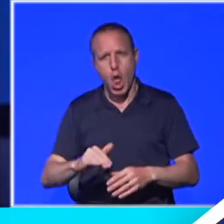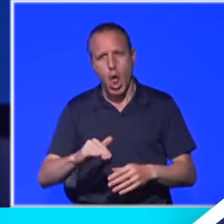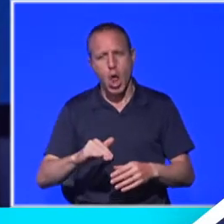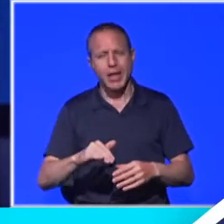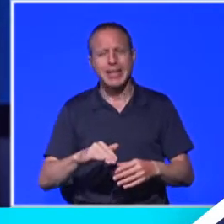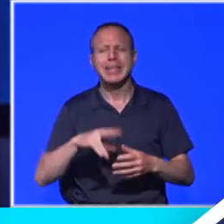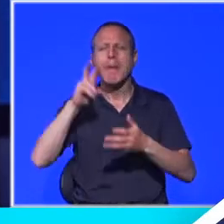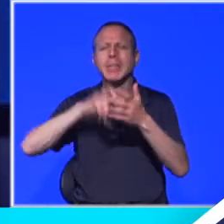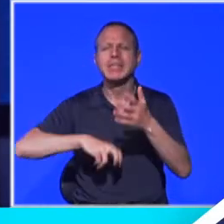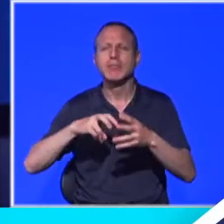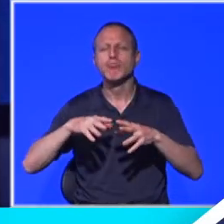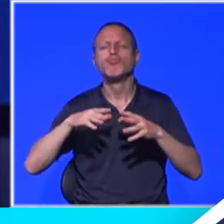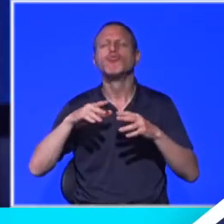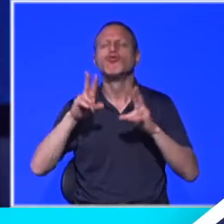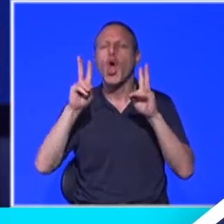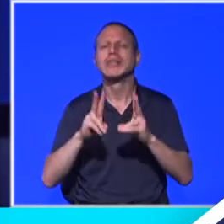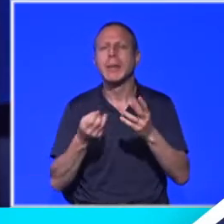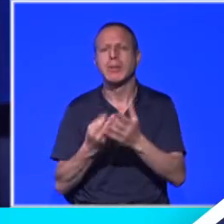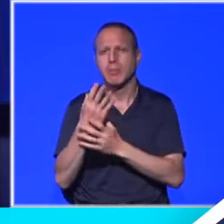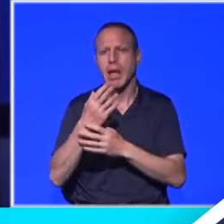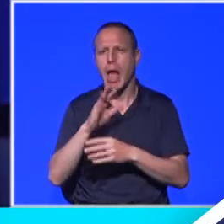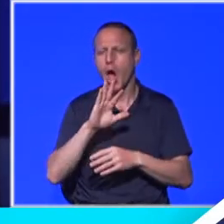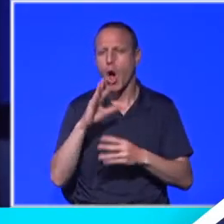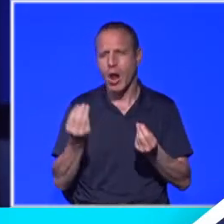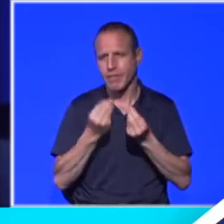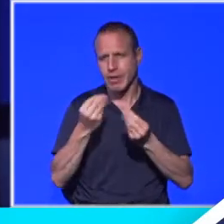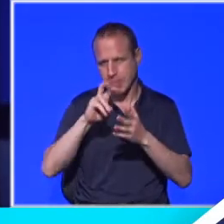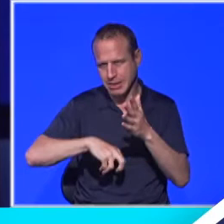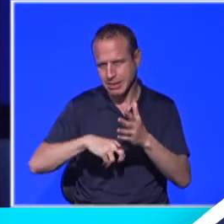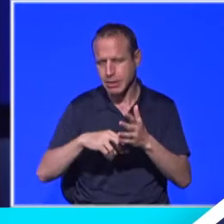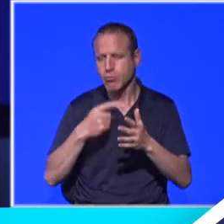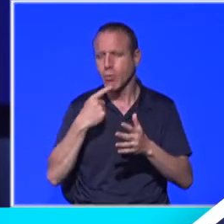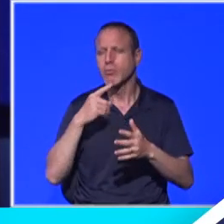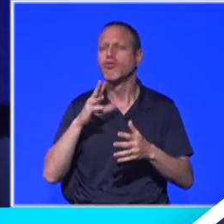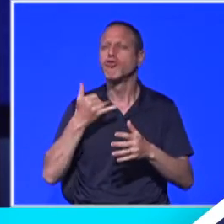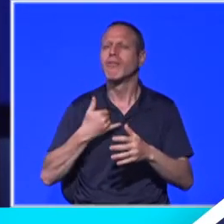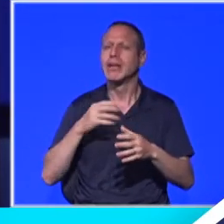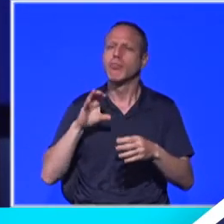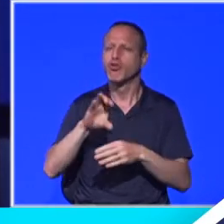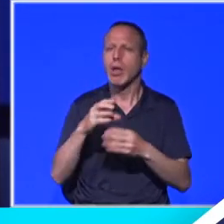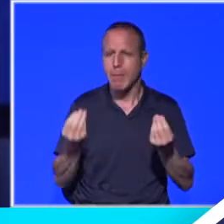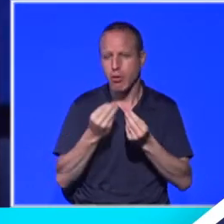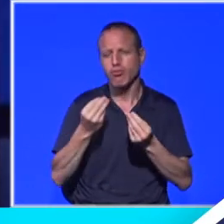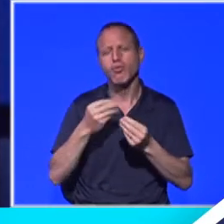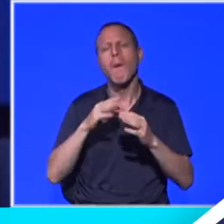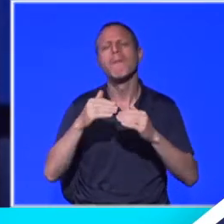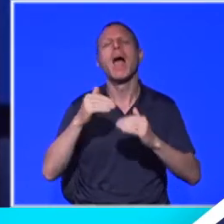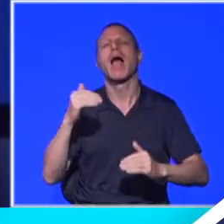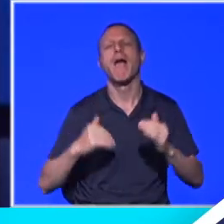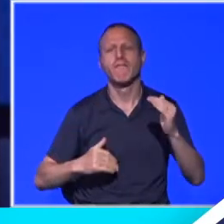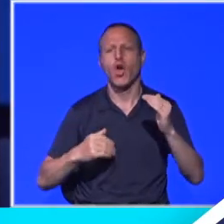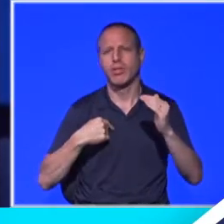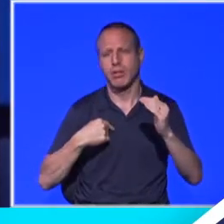צמיחה, את כל המיסים שבעצם אומרים, אם אני עכשיו משקיע במשהו, זה מעכב אותי, שזה מס חברות ומס הכנסה אישי.